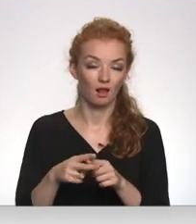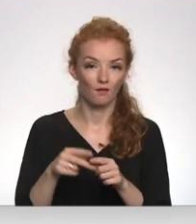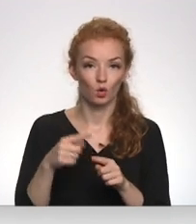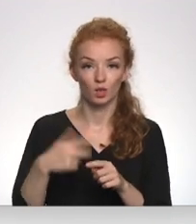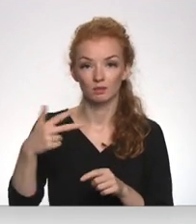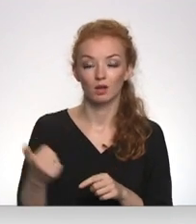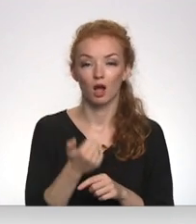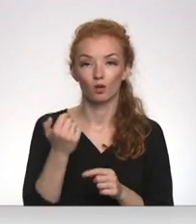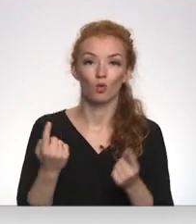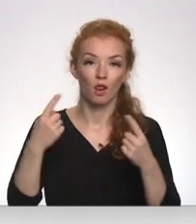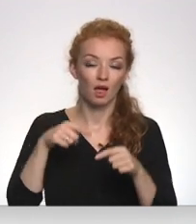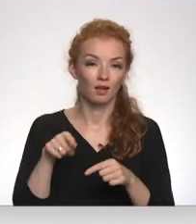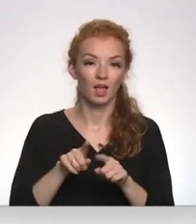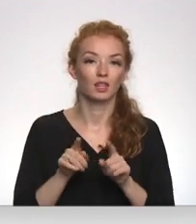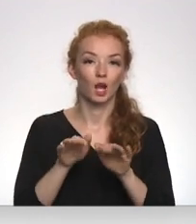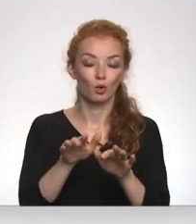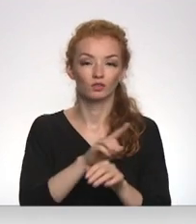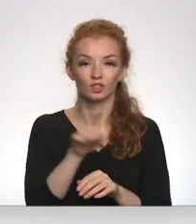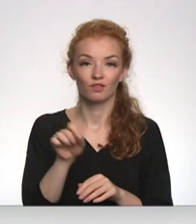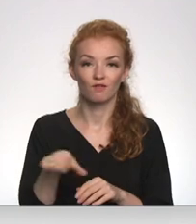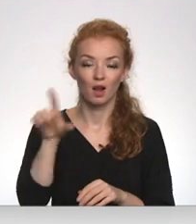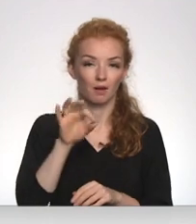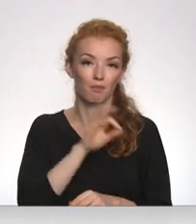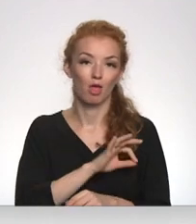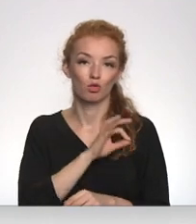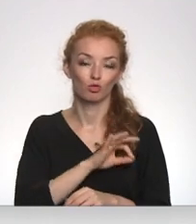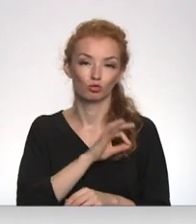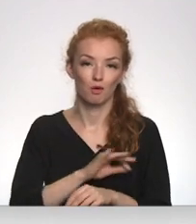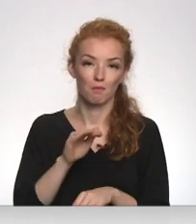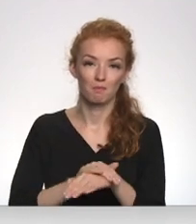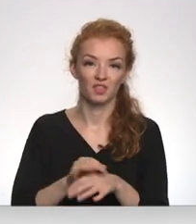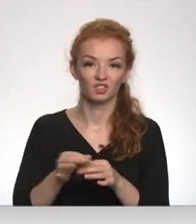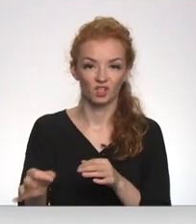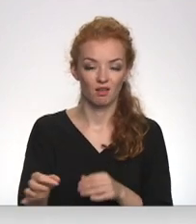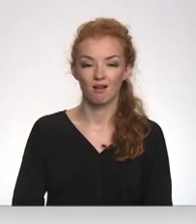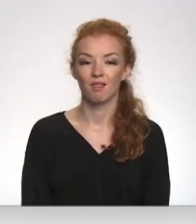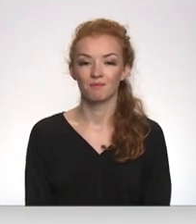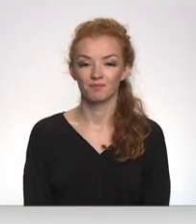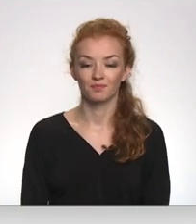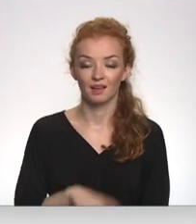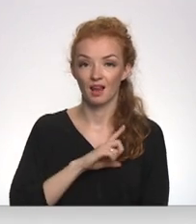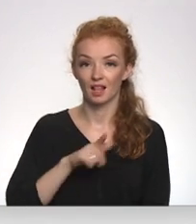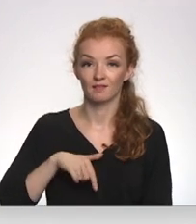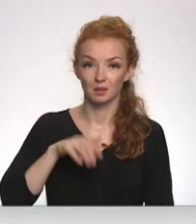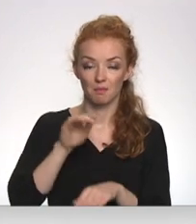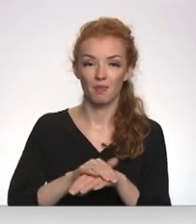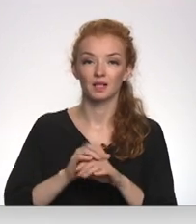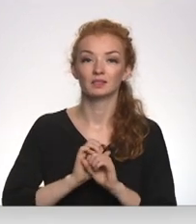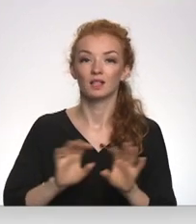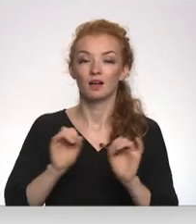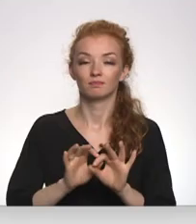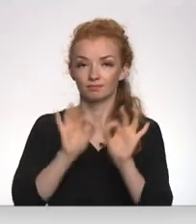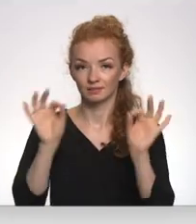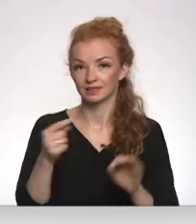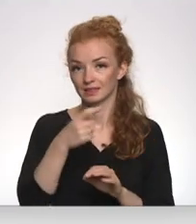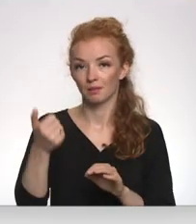Gadu krīzes laikā darbojasies visvairāk pelnošā bankas filiāle. Latvijas Bankas stāsts aizsākās pirms